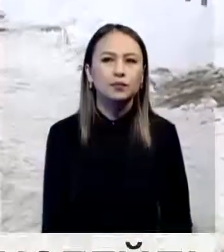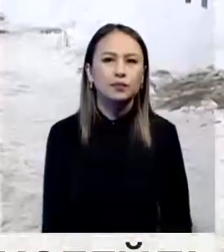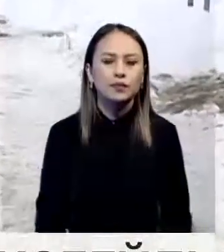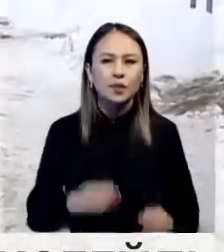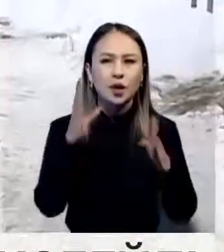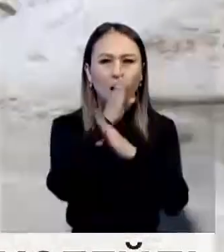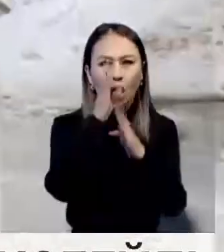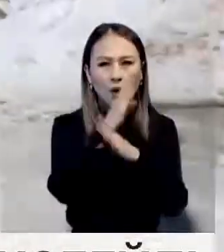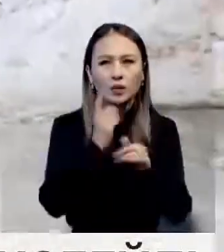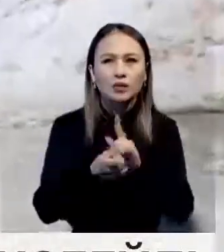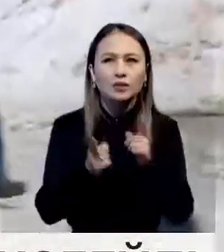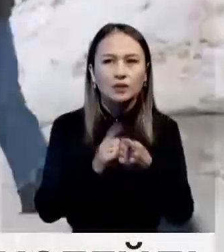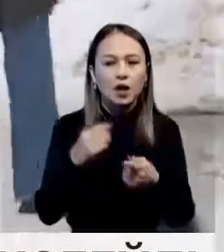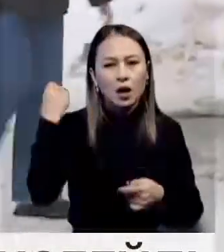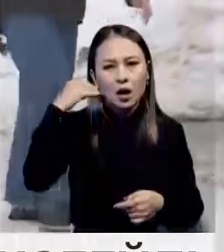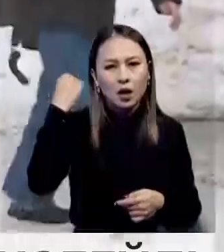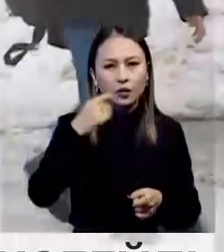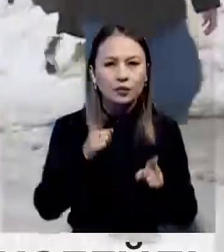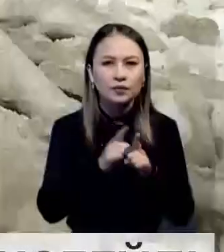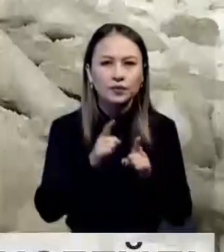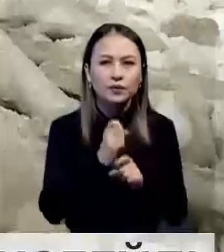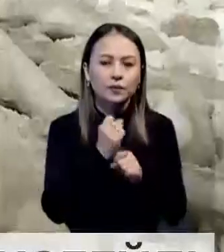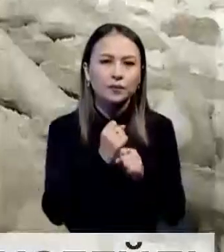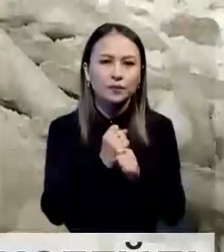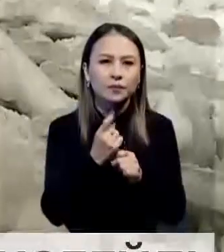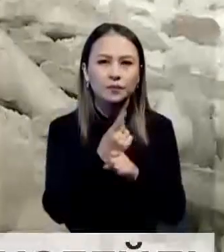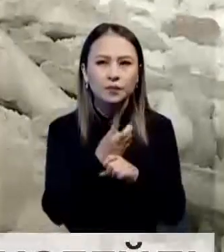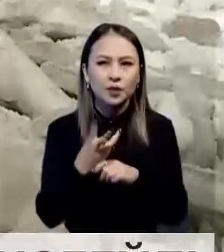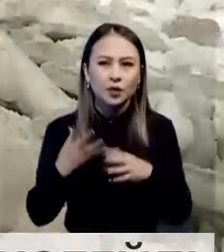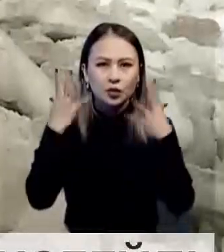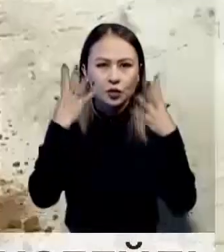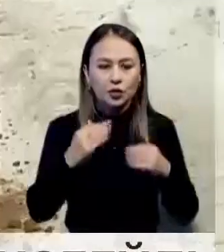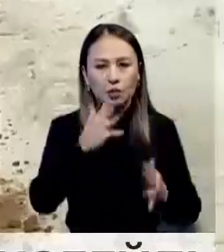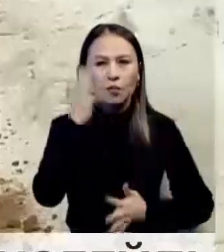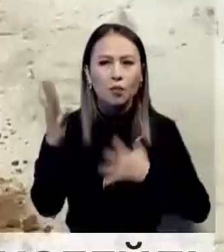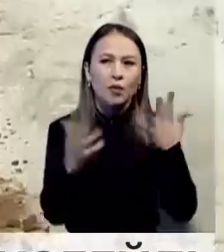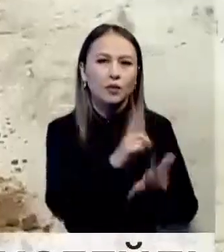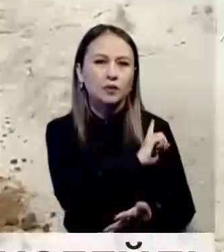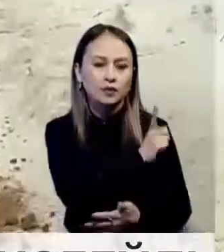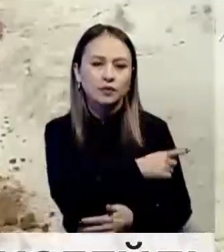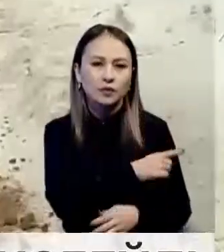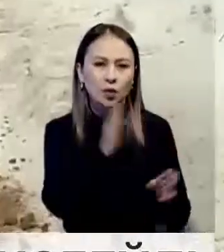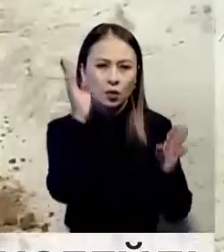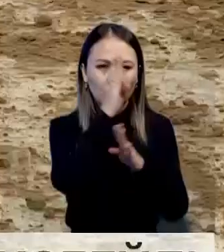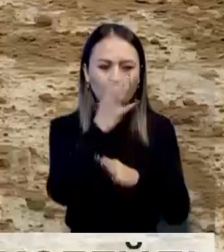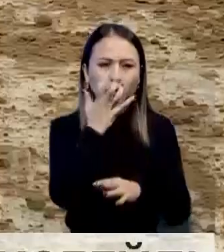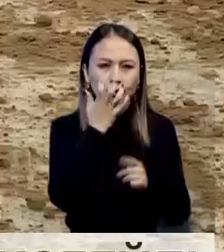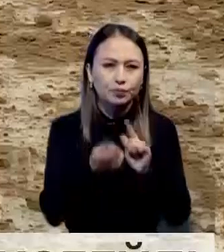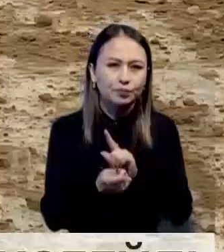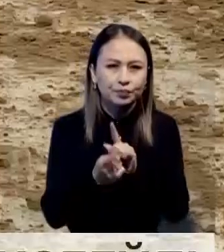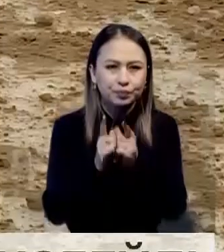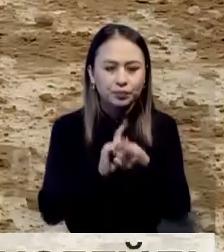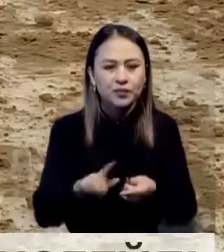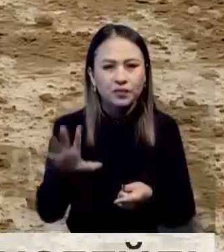Ауарайының сан құбылуы ақтөбеліктерді әбден әбігерге салды. Бірнеше күн қатарынан соққан алайдүлей боранның артынан күн күрт шылып, көшелерді